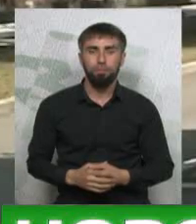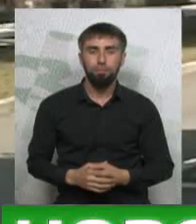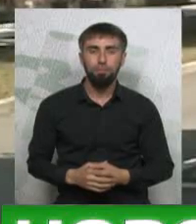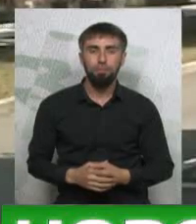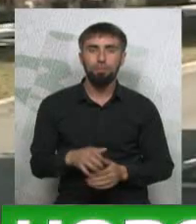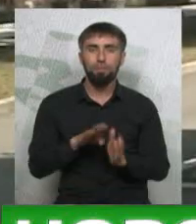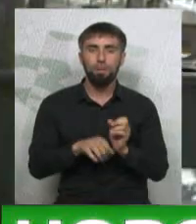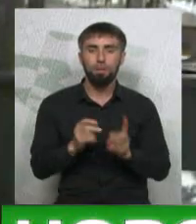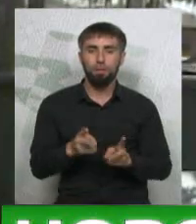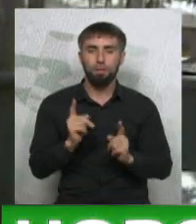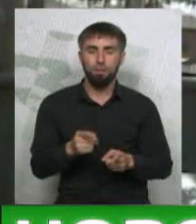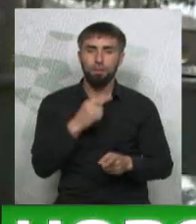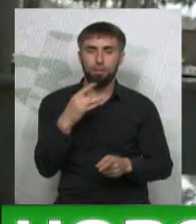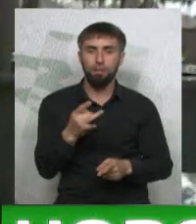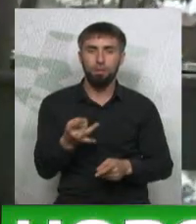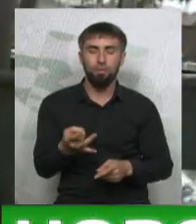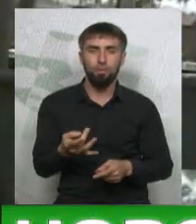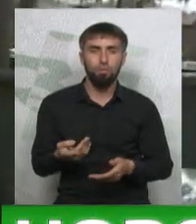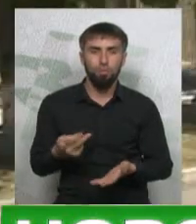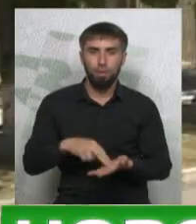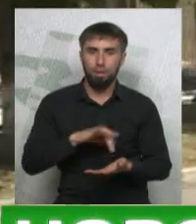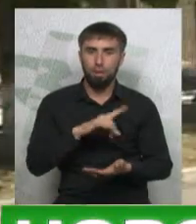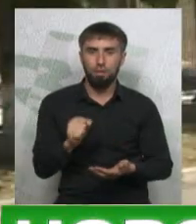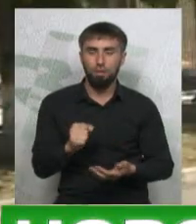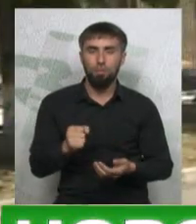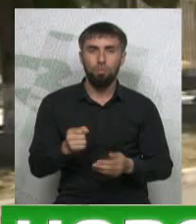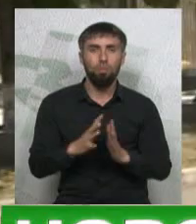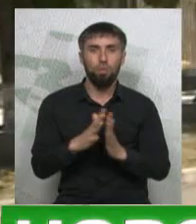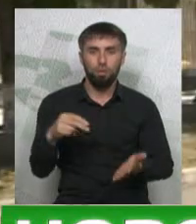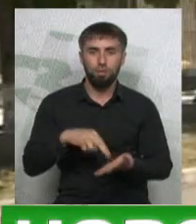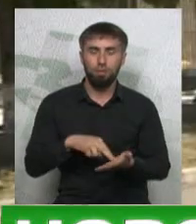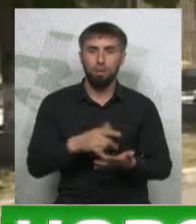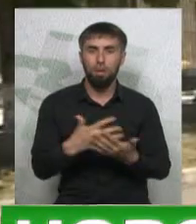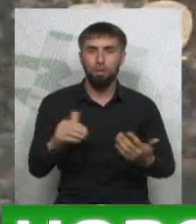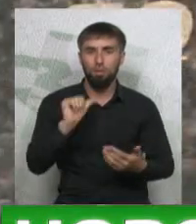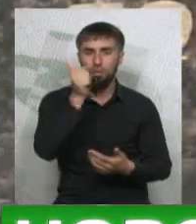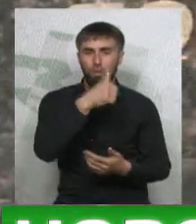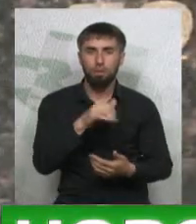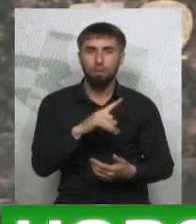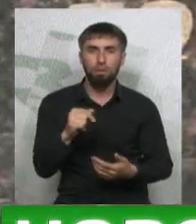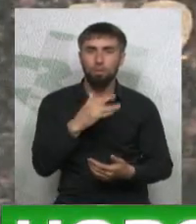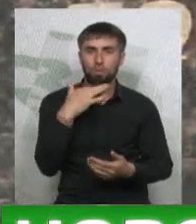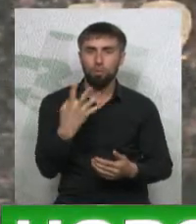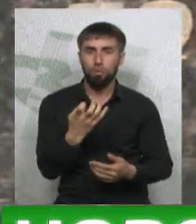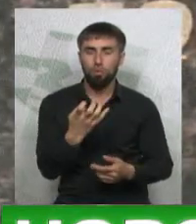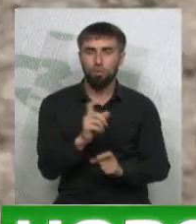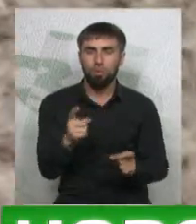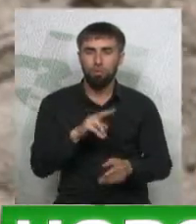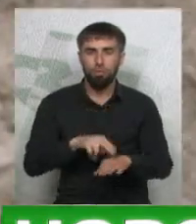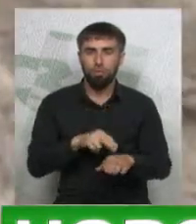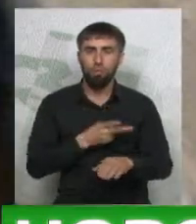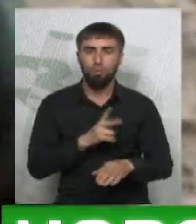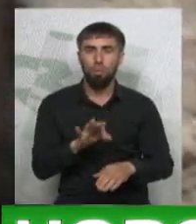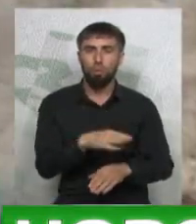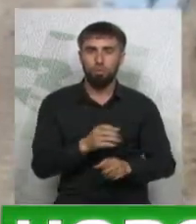Мирное и безопасное настоящее региона досталось огромной ценой. В разные годы от терроризма в Ингушетии погибли более 400 сотрудников